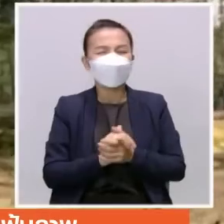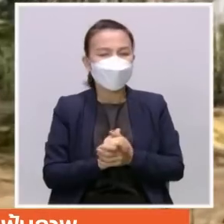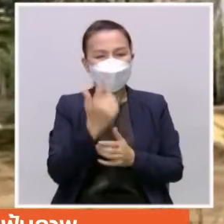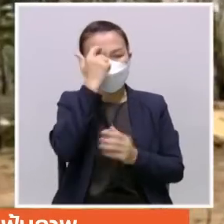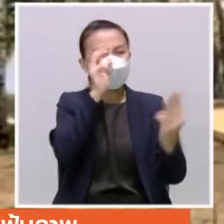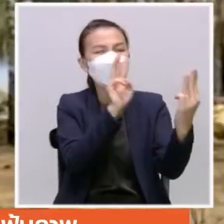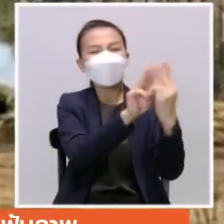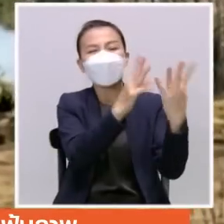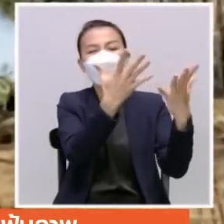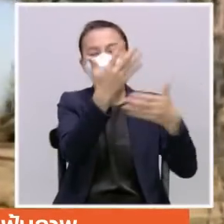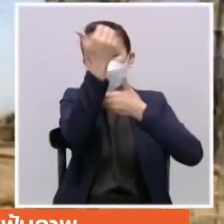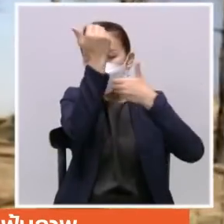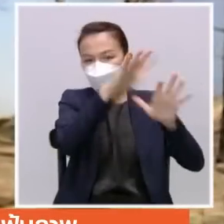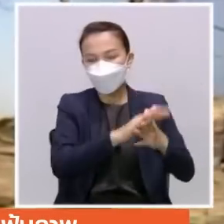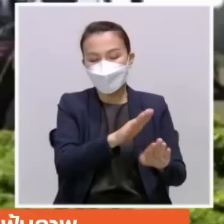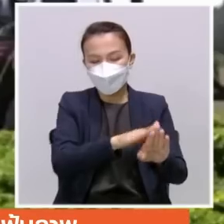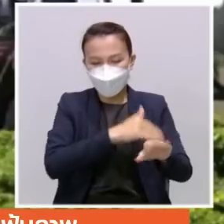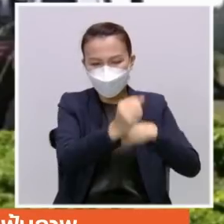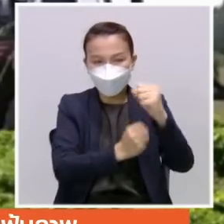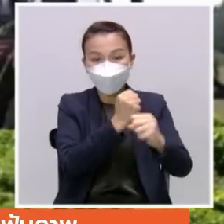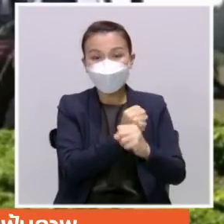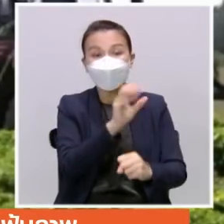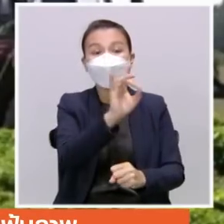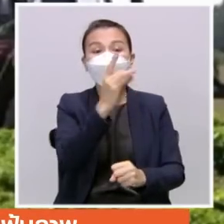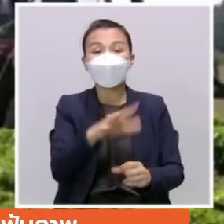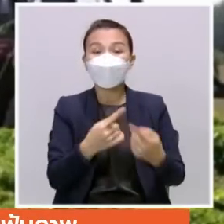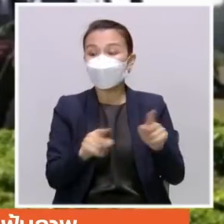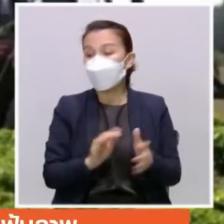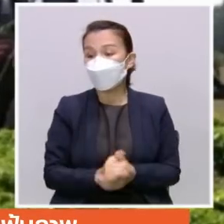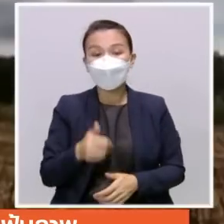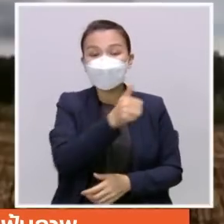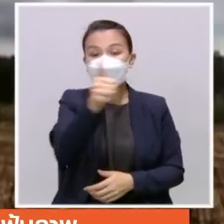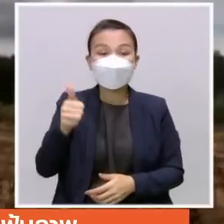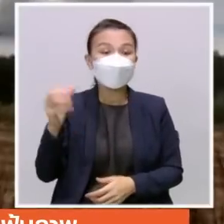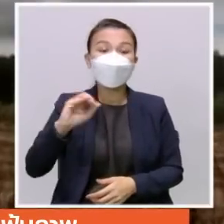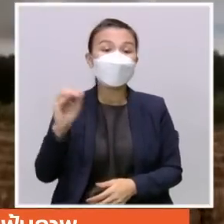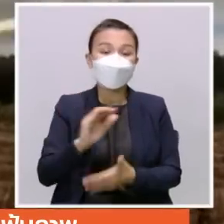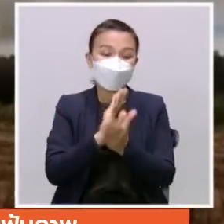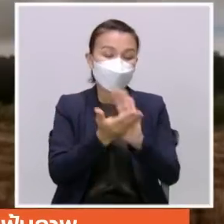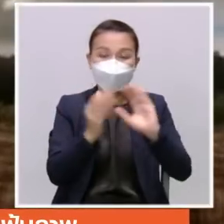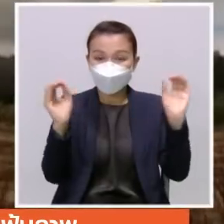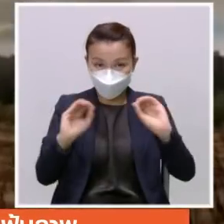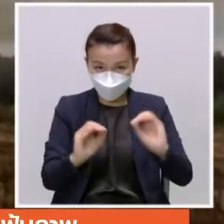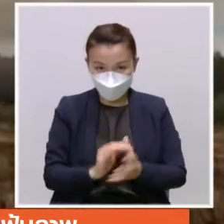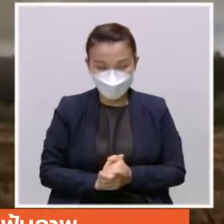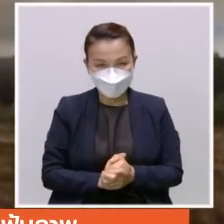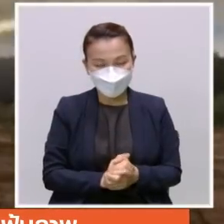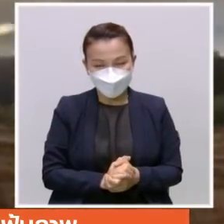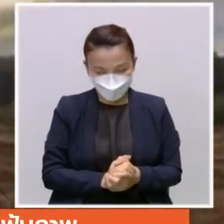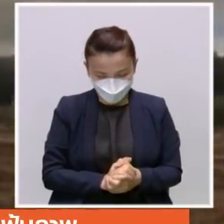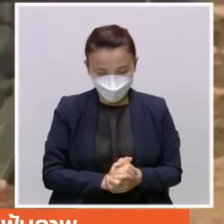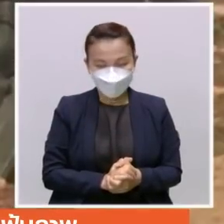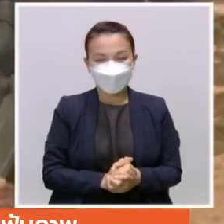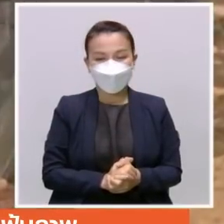ญญาเป็นเวลา8ปีแล้วที่มีข้อตกลงมินสเกิดขึ้นแต่ก็ไม่เห็นจะมีอะไรเปลี่ยนแปลงเลยนะคะทางด้าน AFP รายงานว่